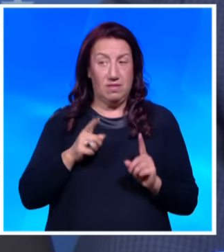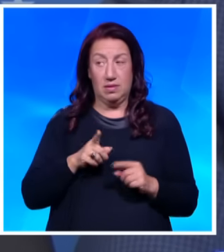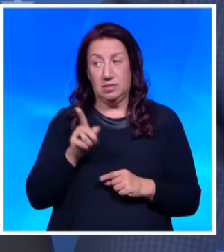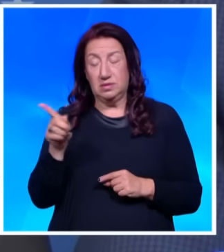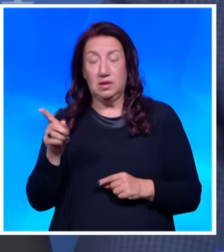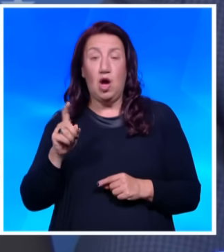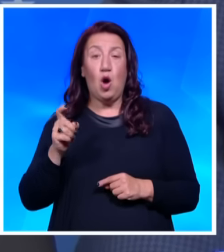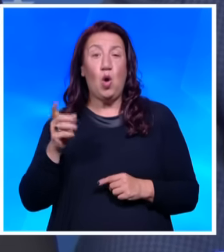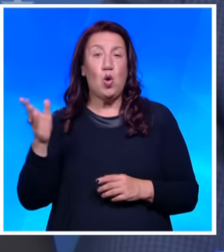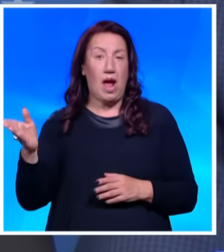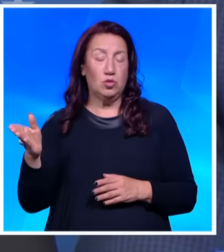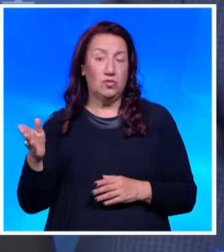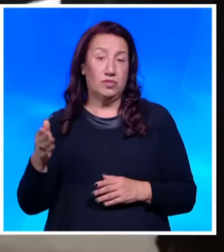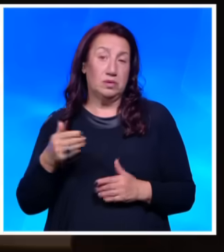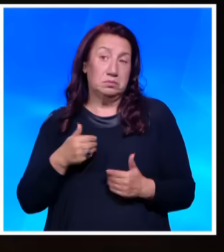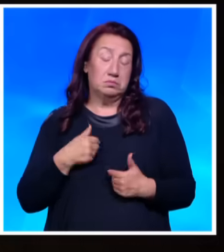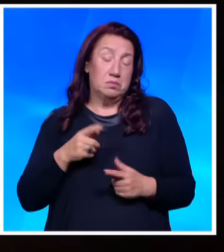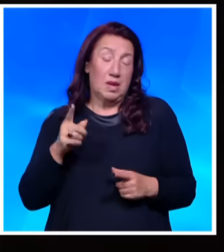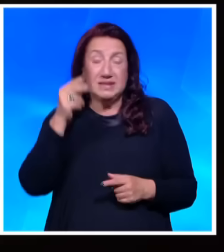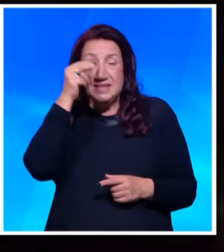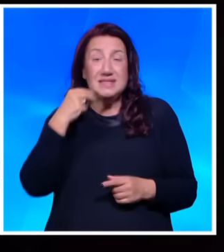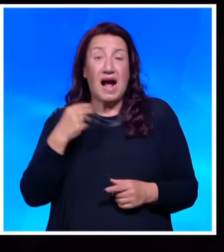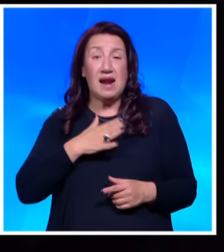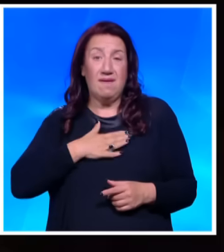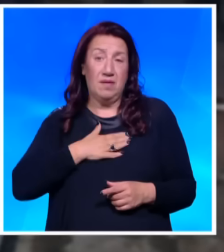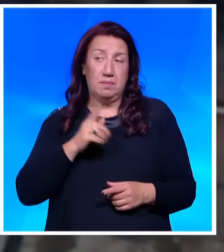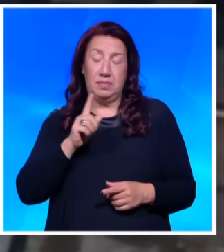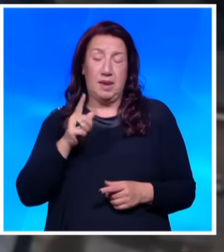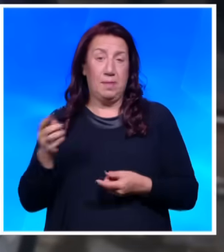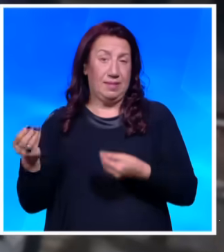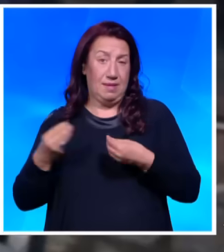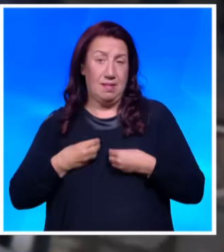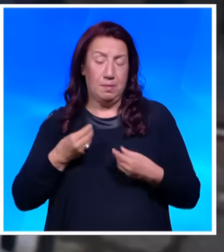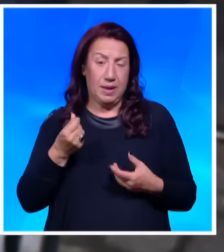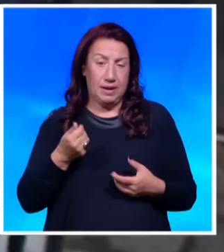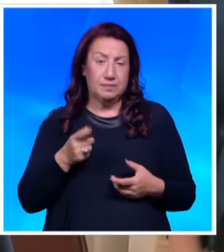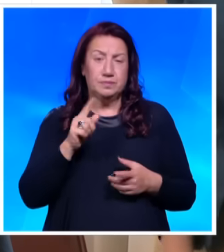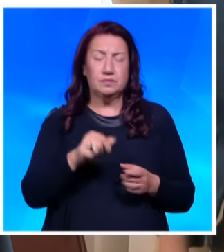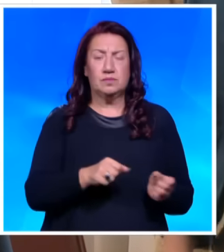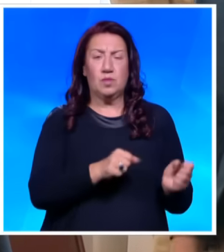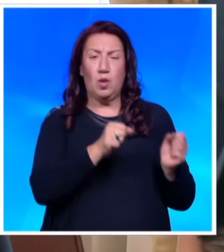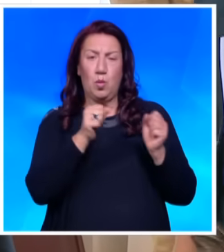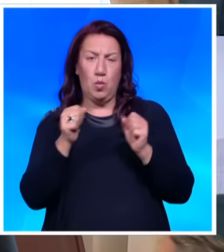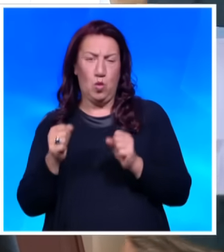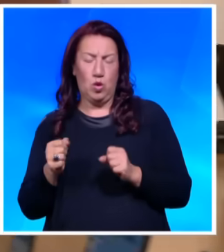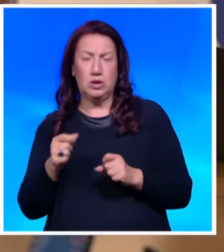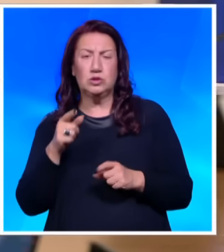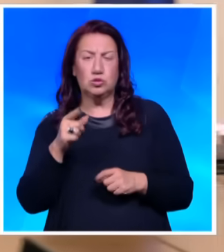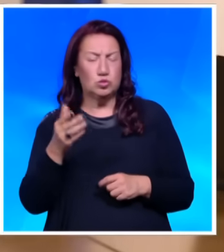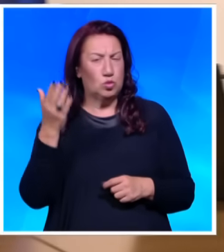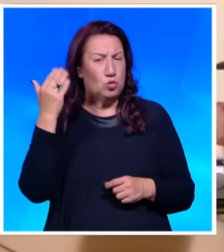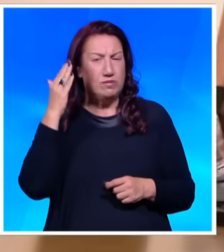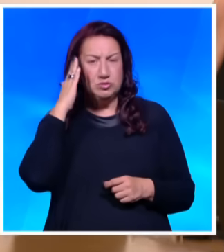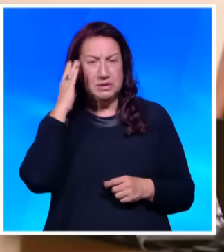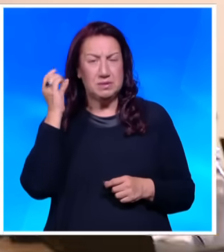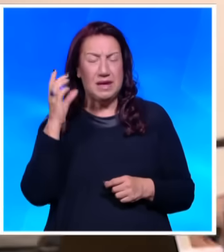Ако ми е донесъл, аз заклевам във внуците си. Няколко дни по-късно МВР, ръководено от Бойко Рашков, назначен от тогавашния премиер Кирил Петков,